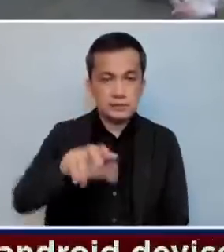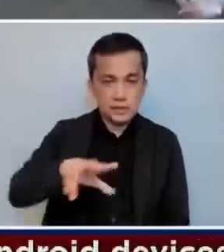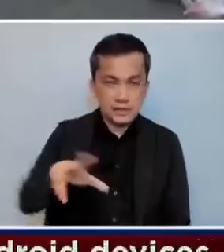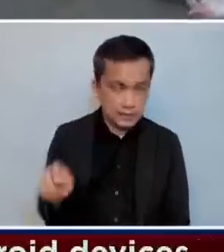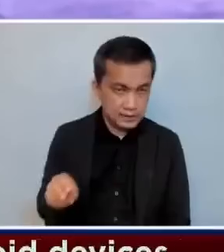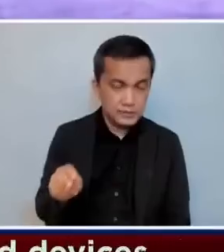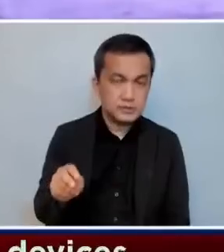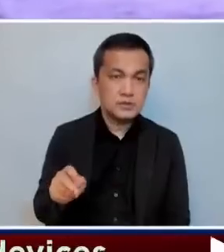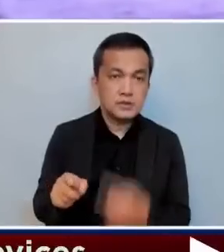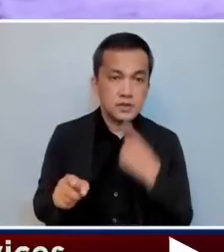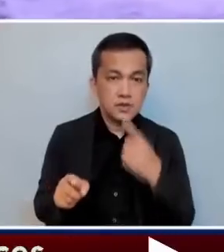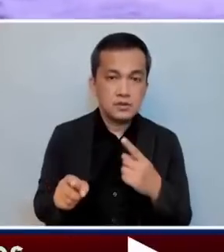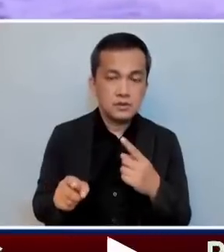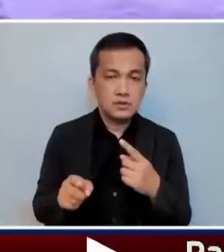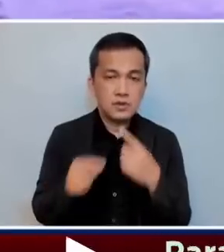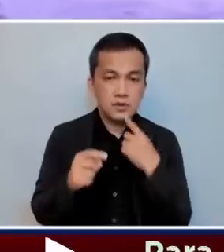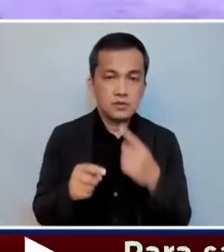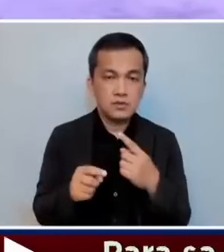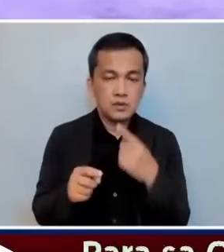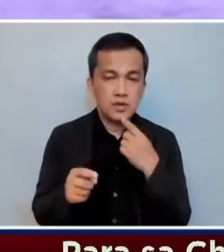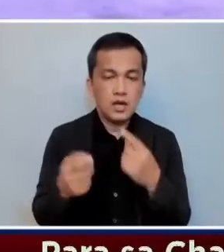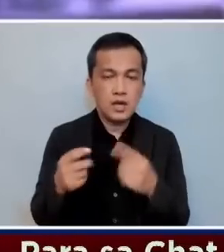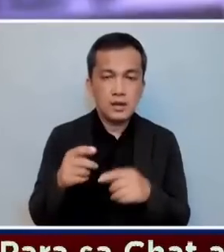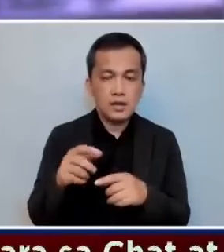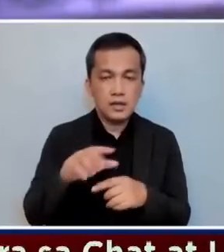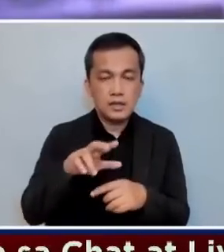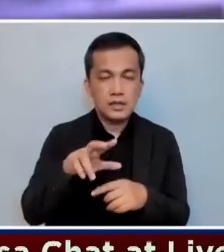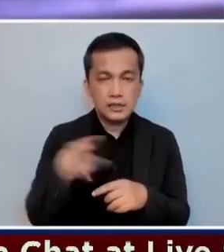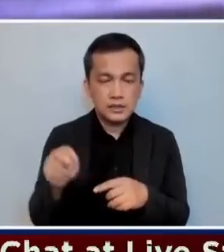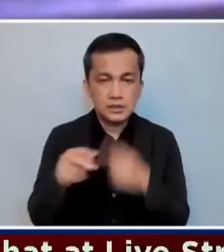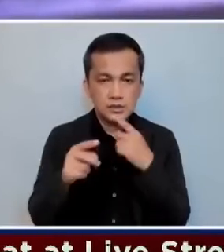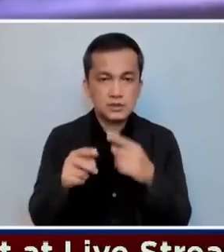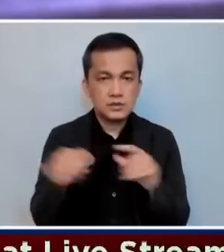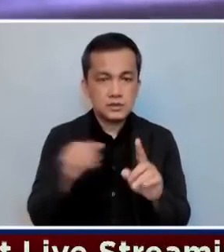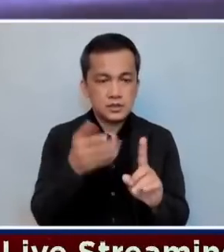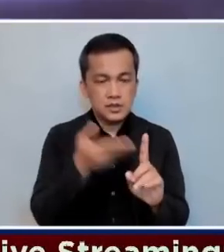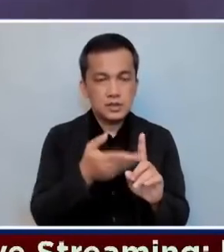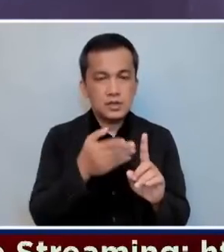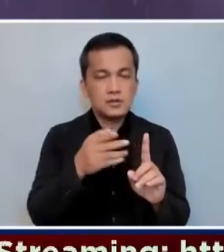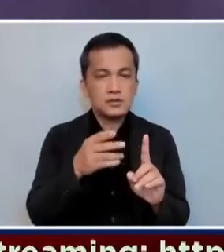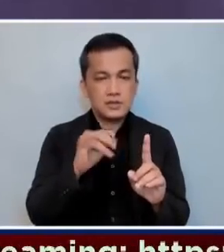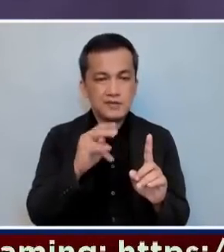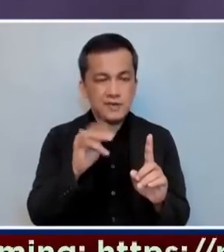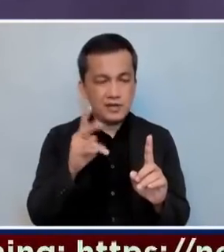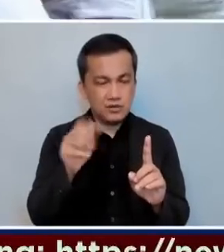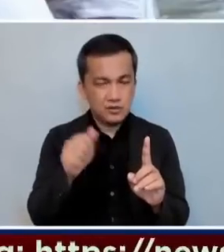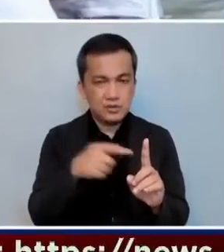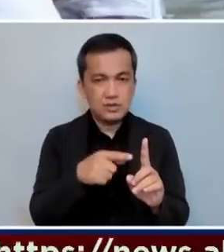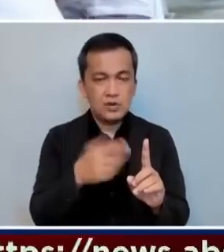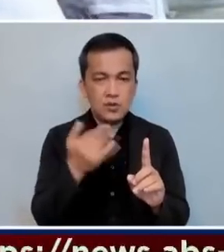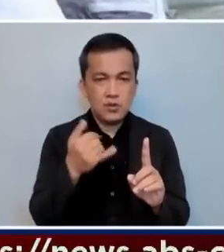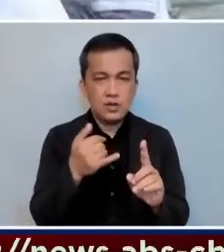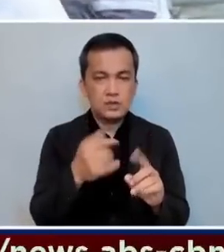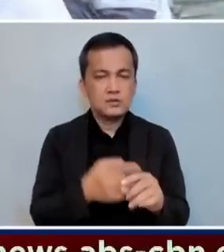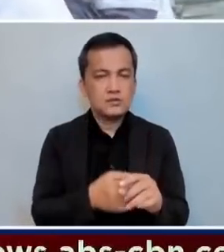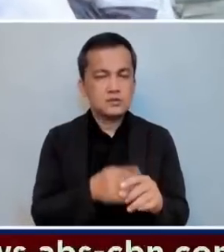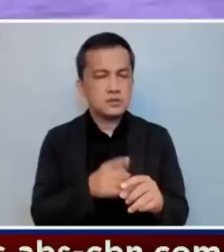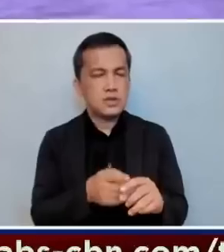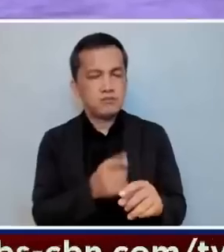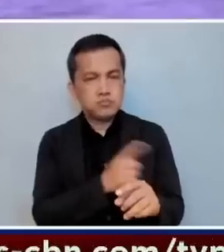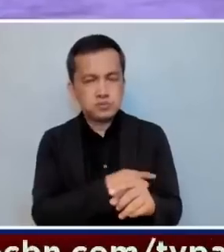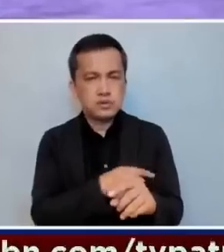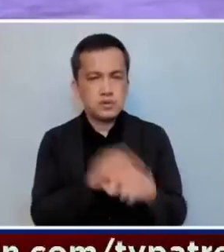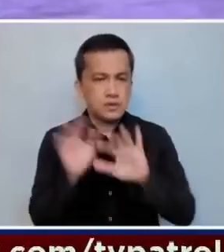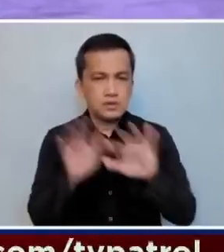Kaya naman nagkukumahog ang mga taga-Cagayan tulad ni Melowin Berbano. Lalo't batid nila kung gaano katindi ang